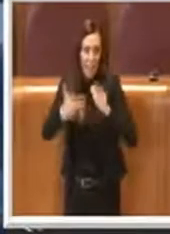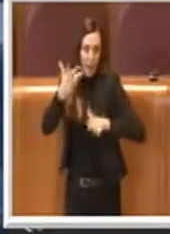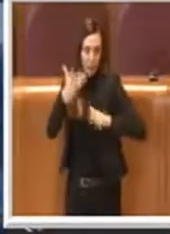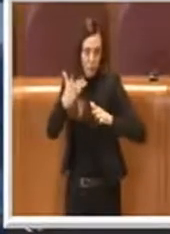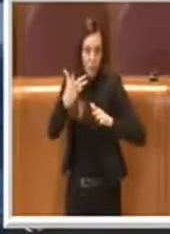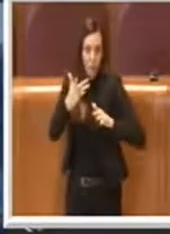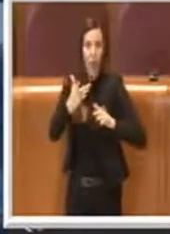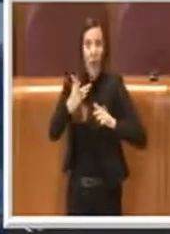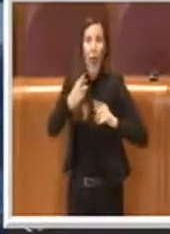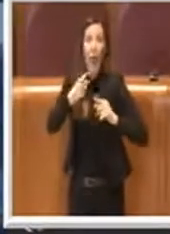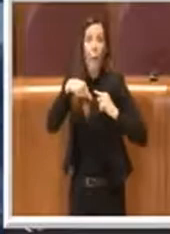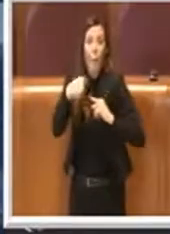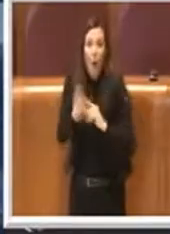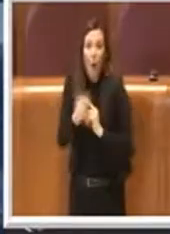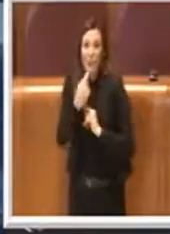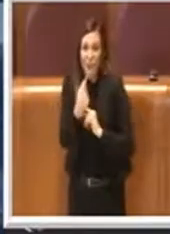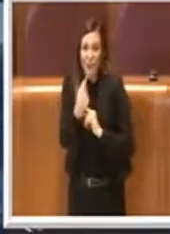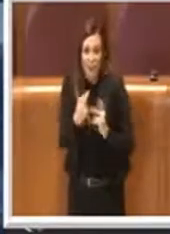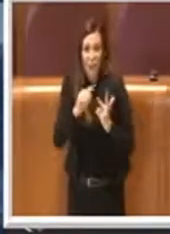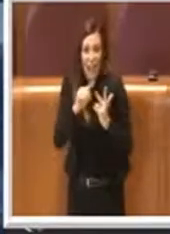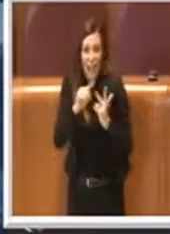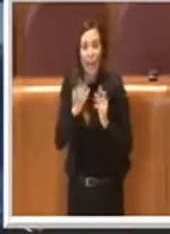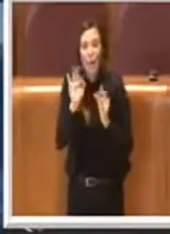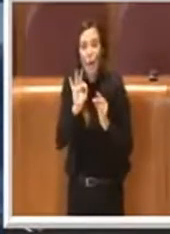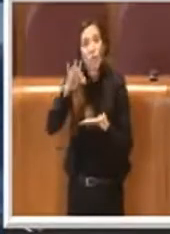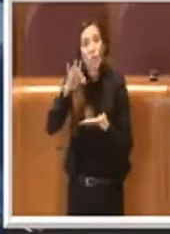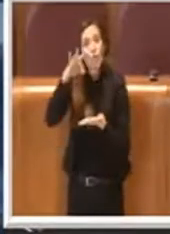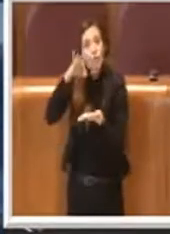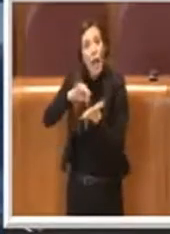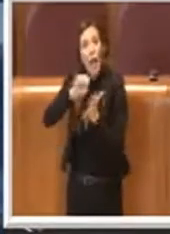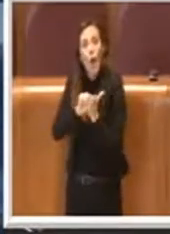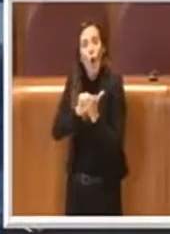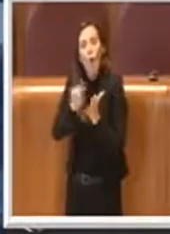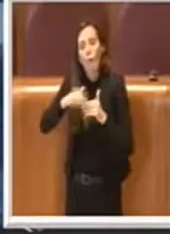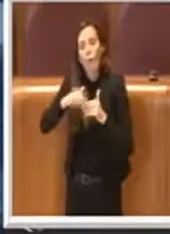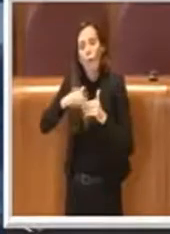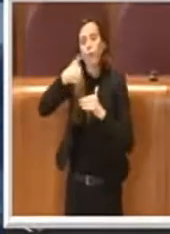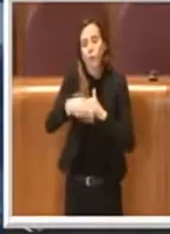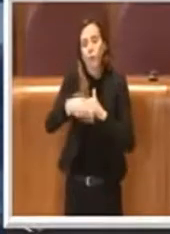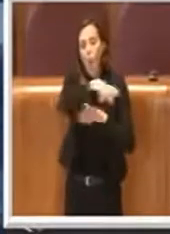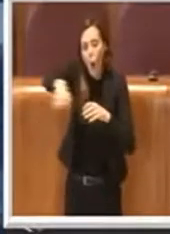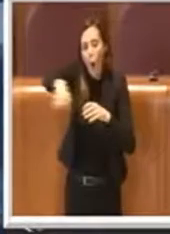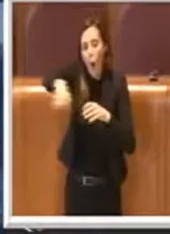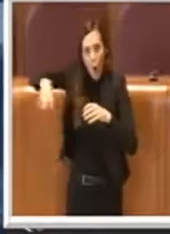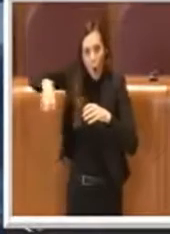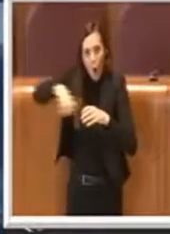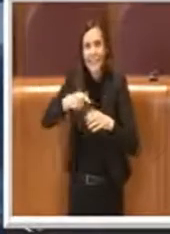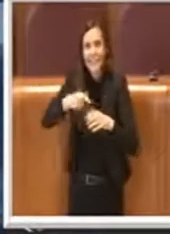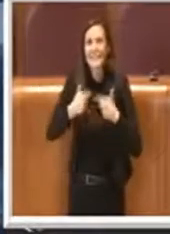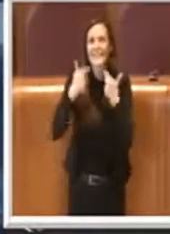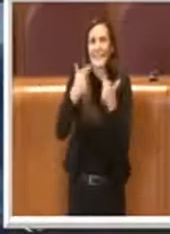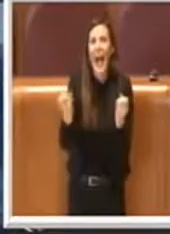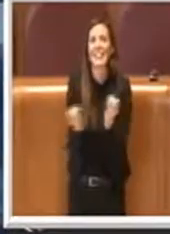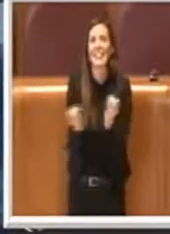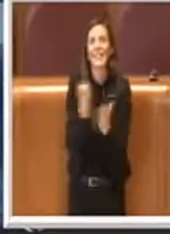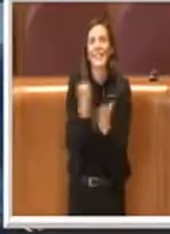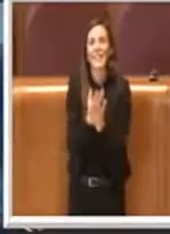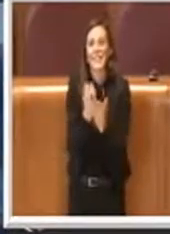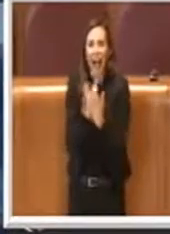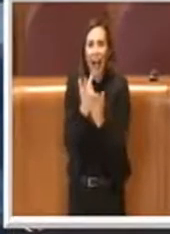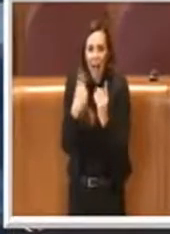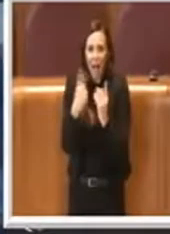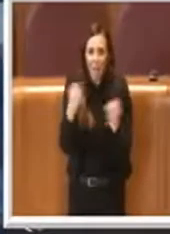della città quindi non nella città storica sono legittimate all'ottenimento della concessione tutte le attività produttive in sede fissa